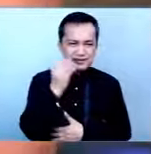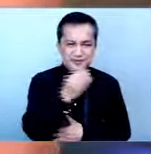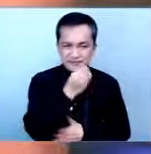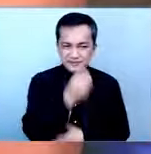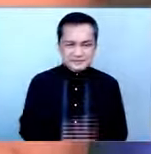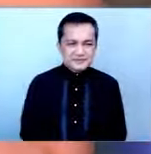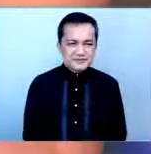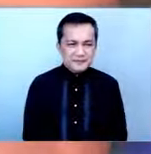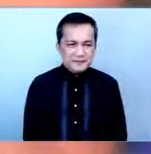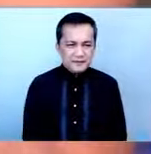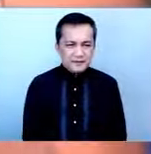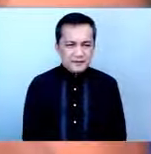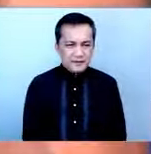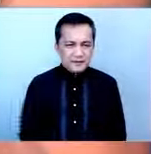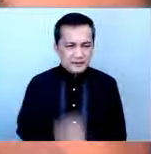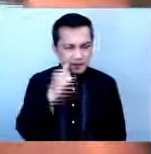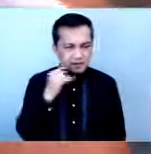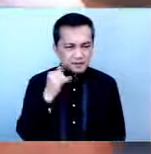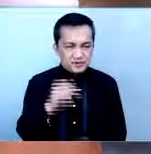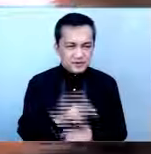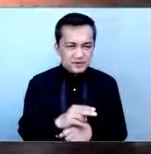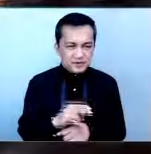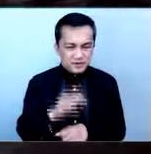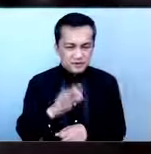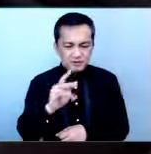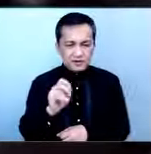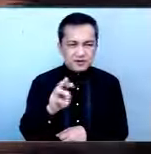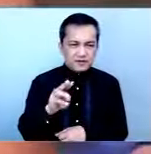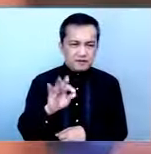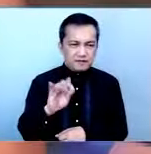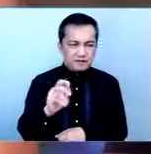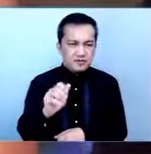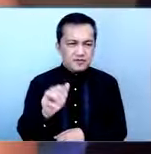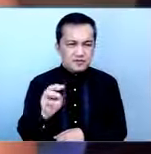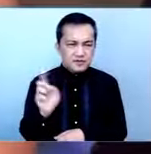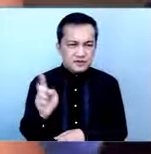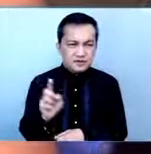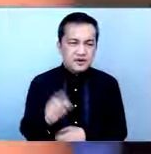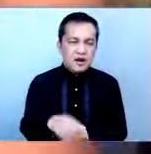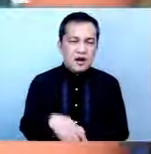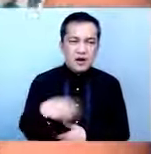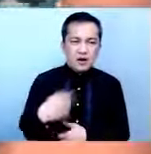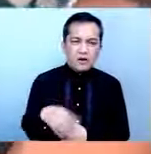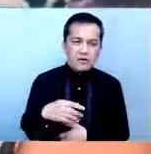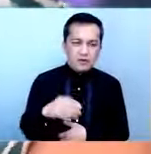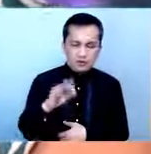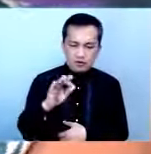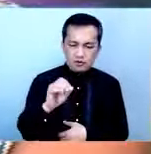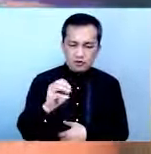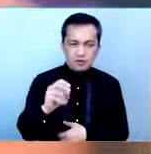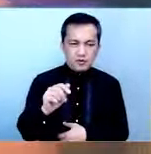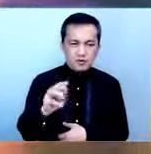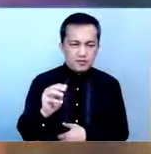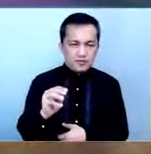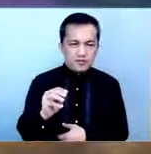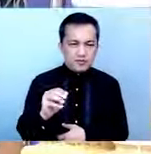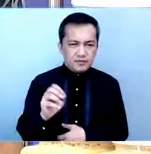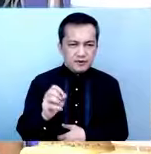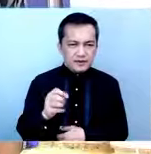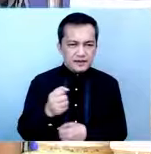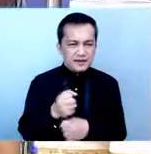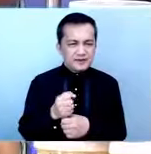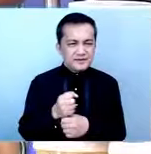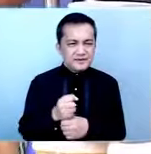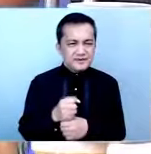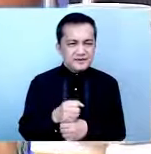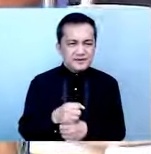di ba kahapon gumamit ka ng flower foam? Ito, ano yung gamit ni Leia? This is foam also po. Foam din siya, pero parang kape lang. Food grade po siya. Parang kape lang, di ba, yung dating